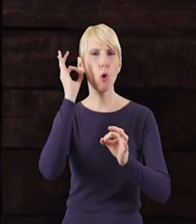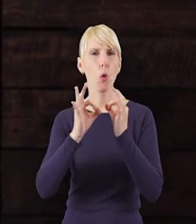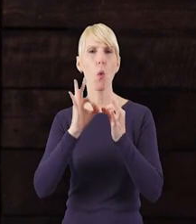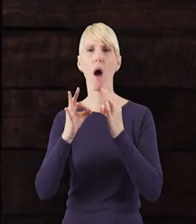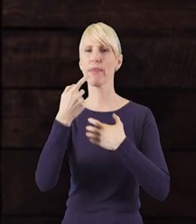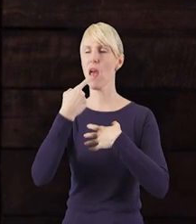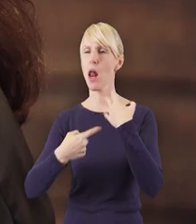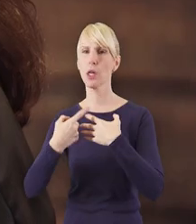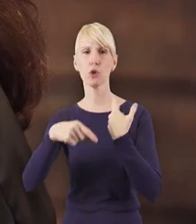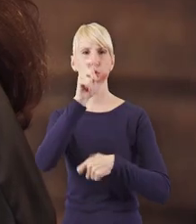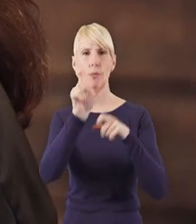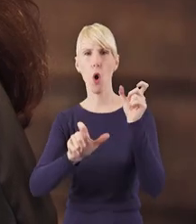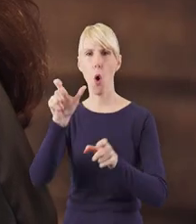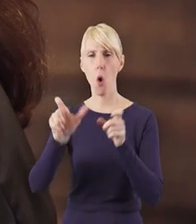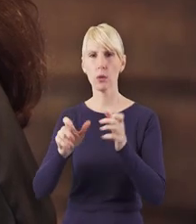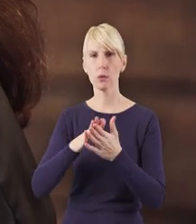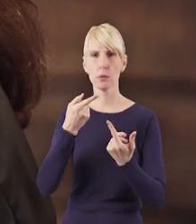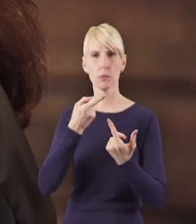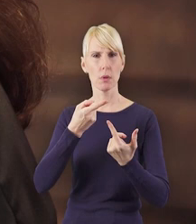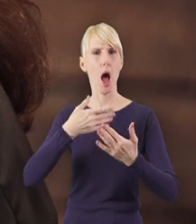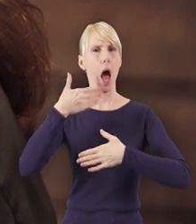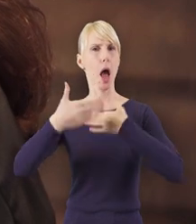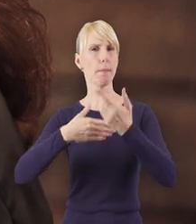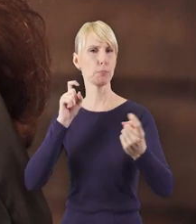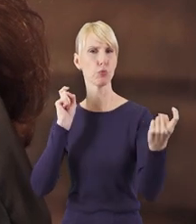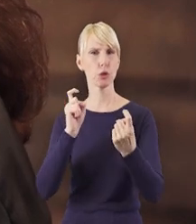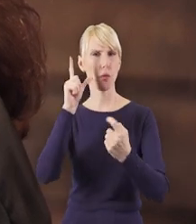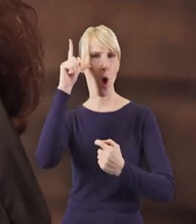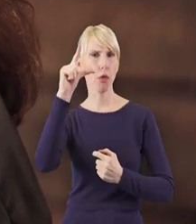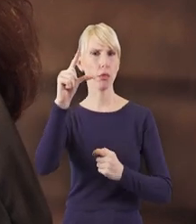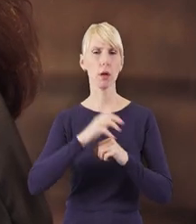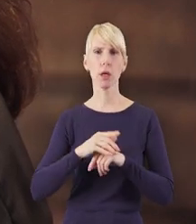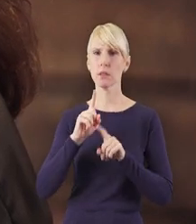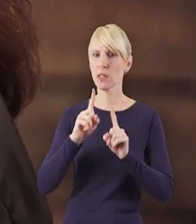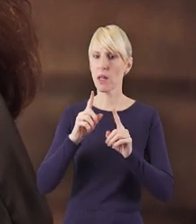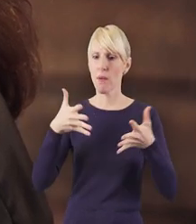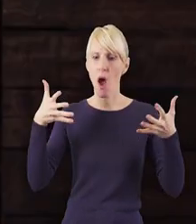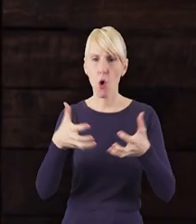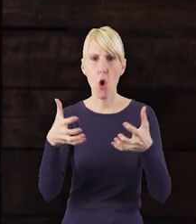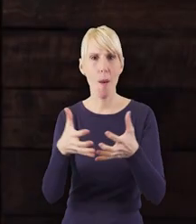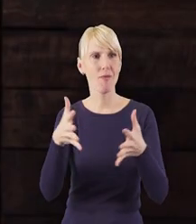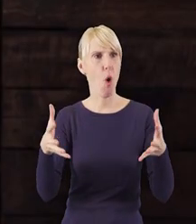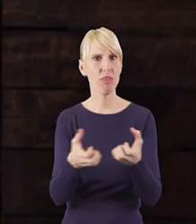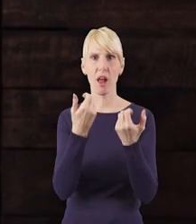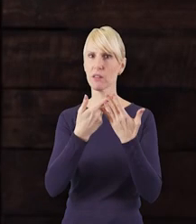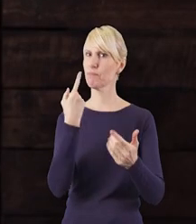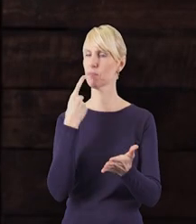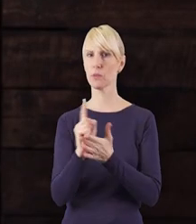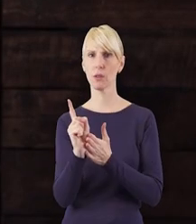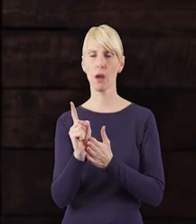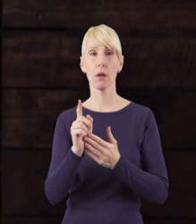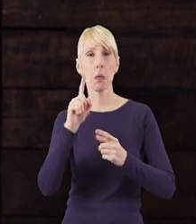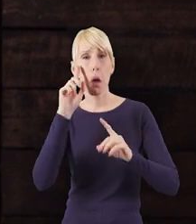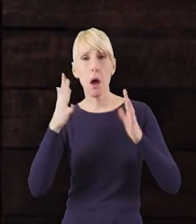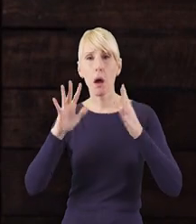które zostały zamordowane w ramach akcji przeciwko inteligencji, ani odnaleźć wszystkich ich grobów. Szacunki dotyczące liczby